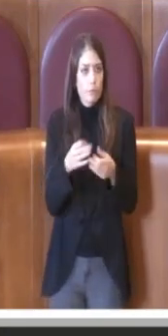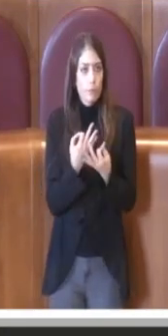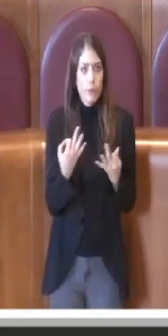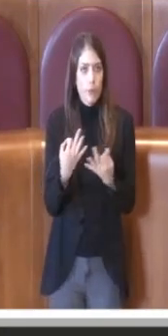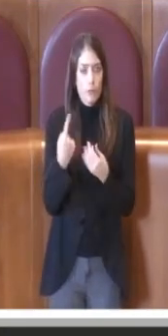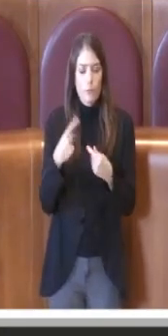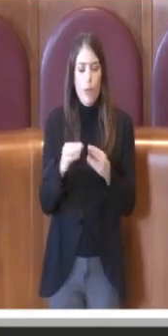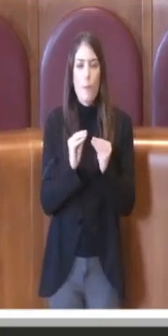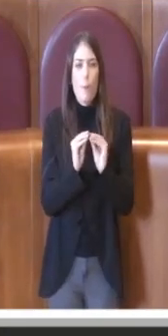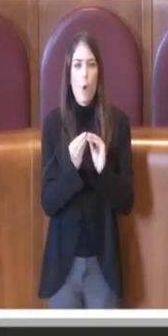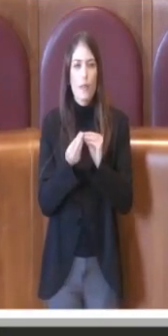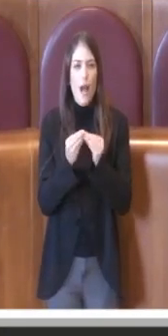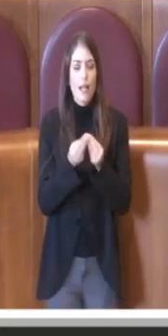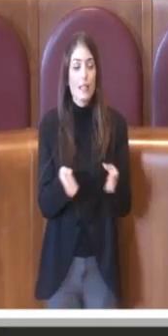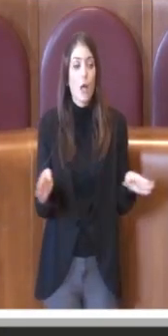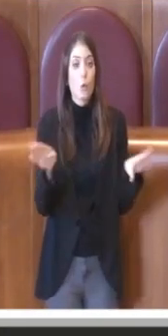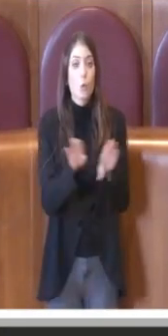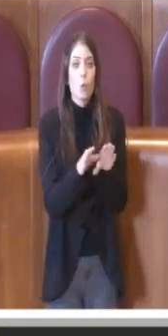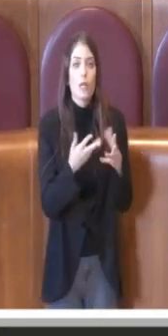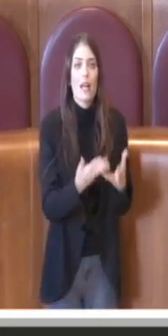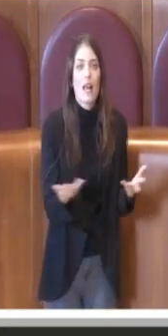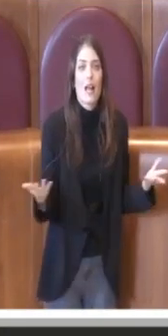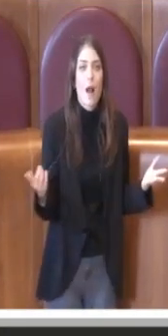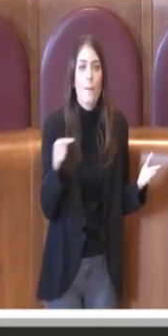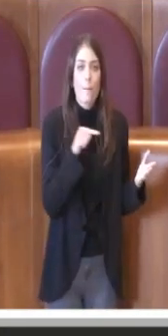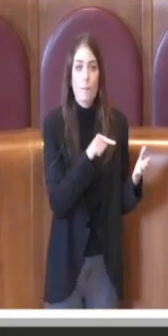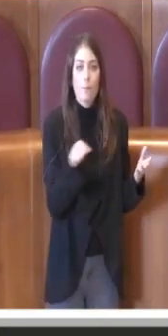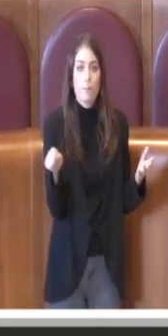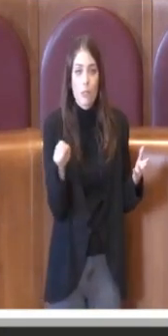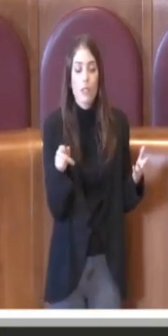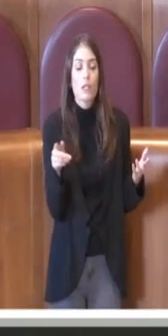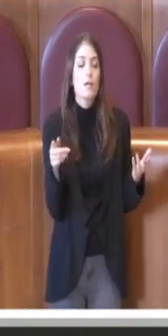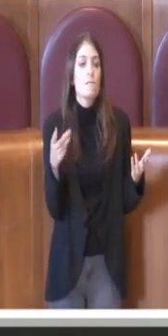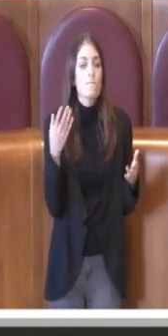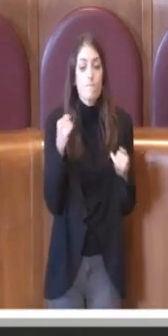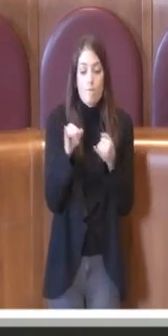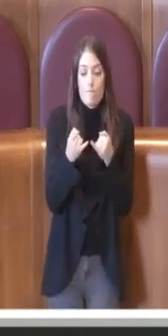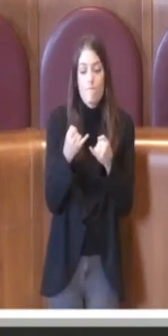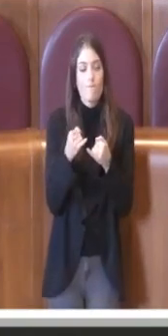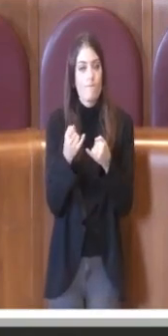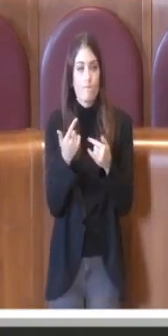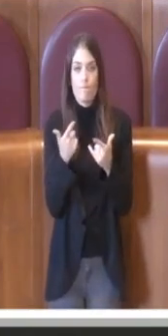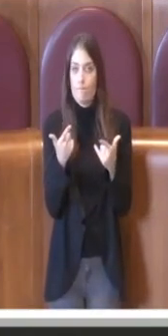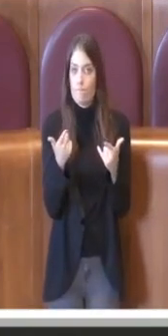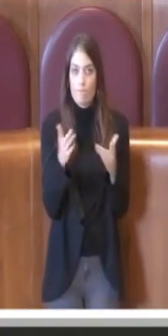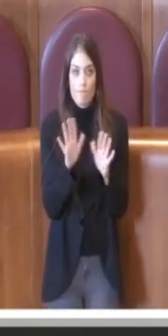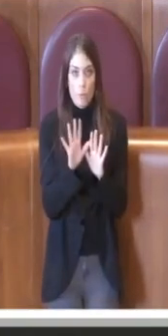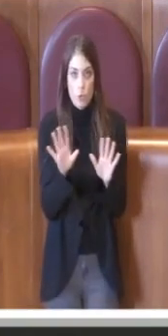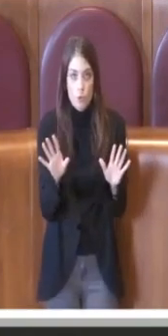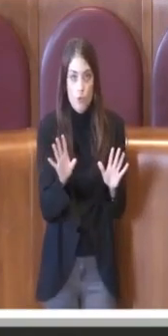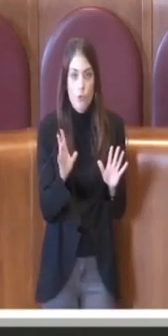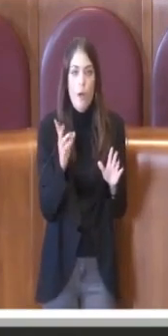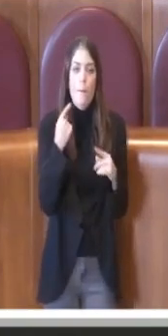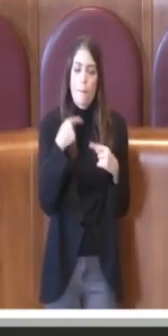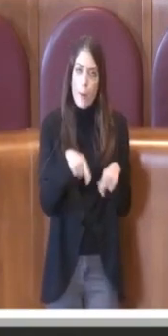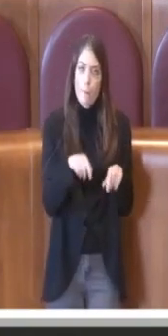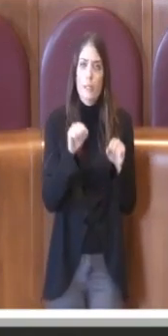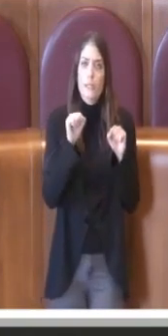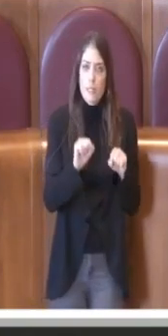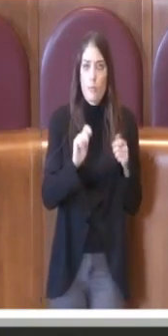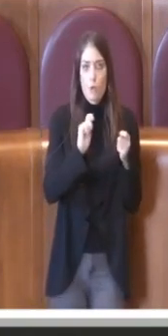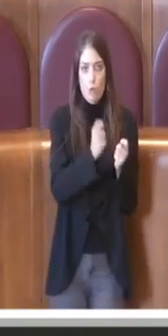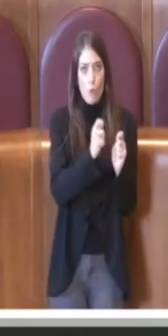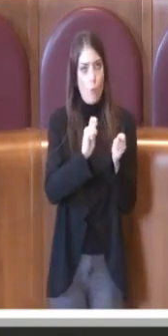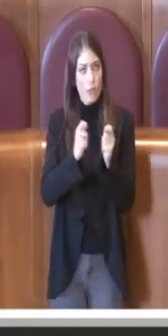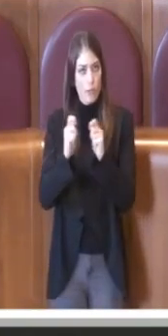per chiudere i campi ovviamente non sono scritte nella pietra, quelle si possono modificare,